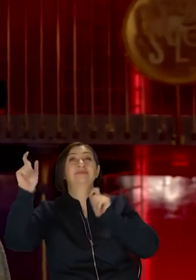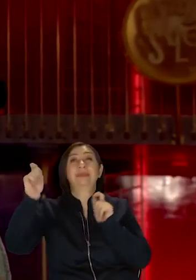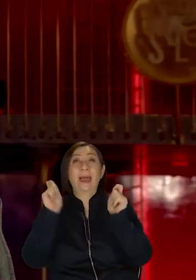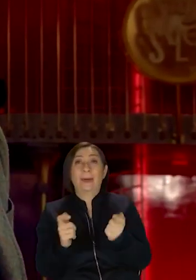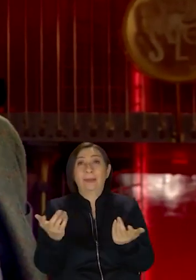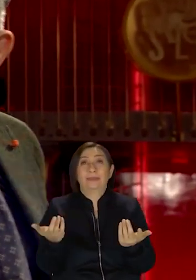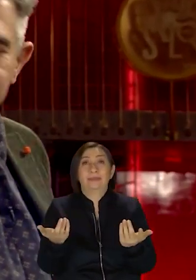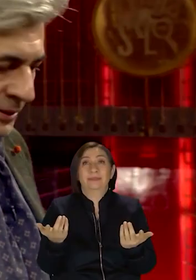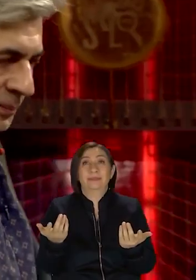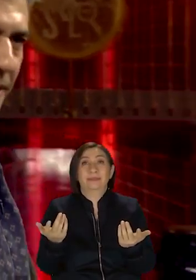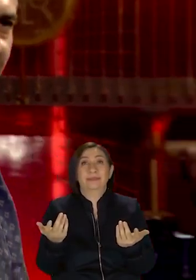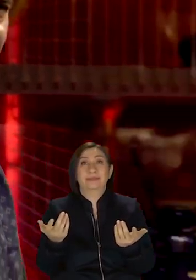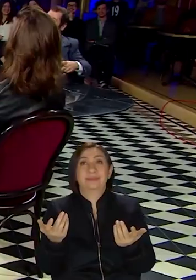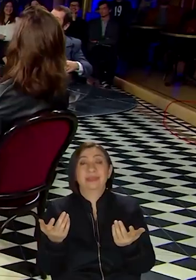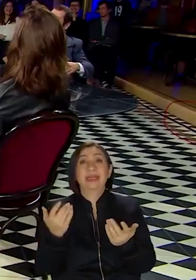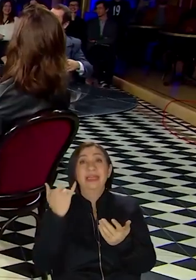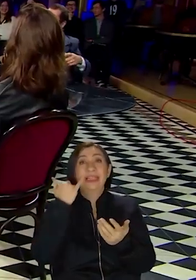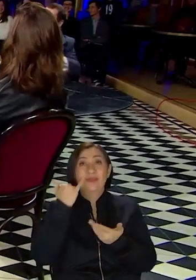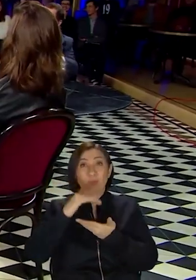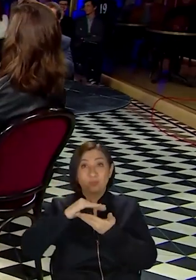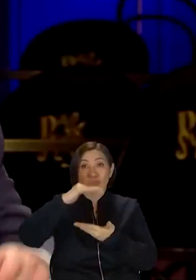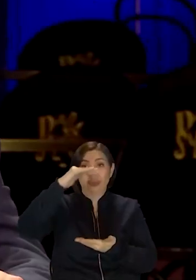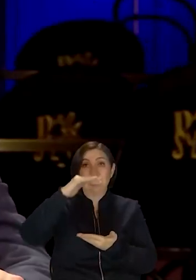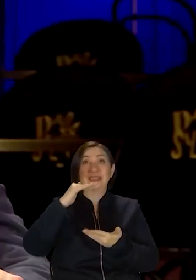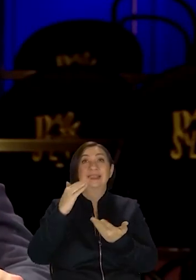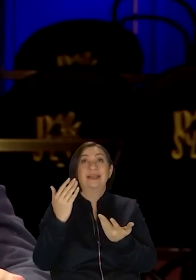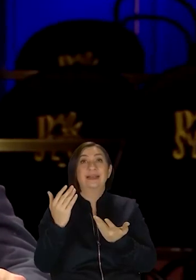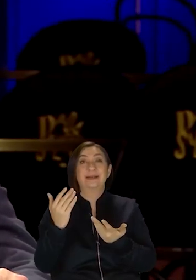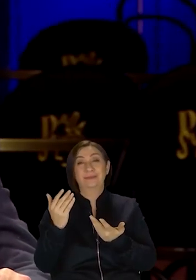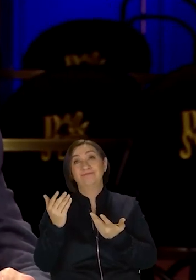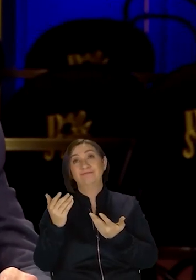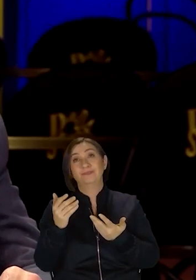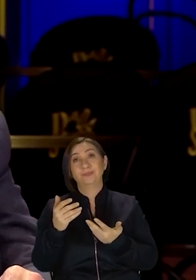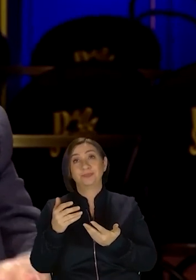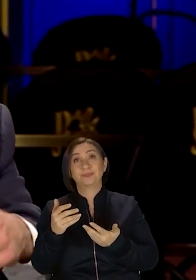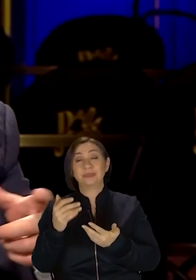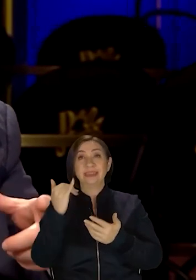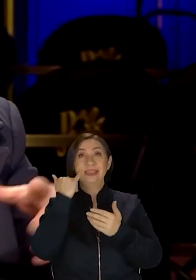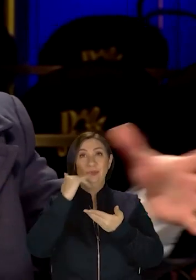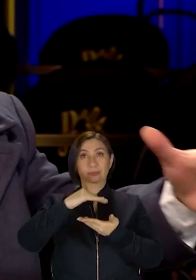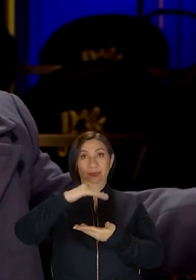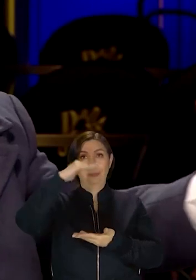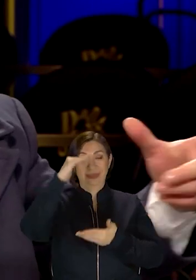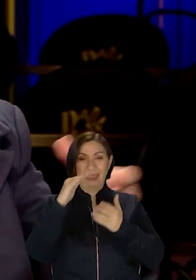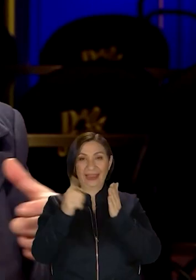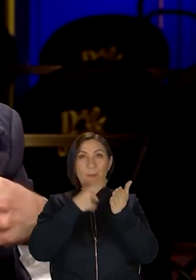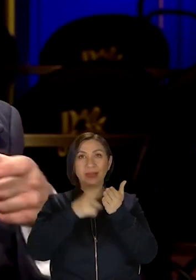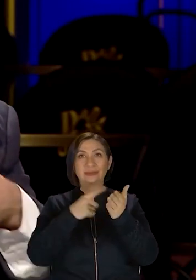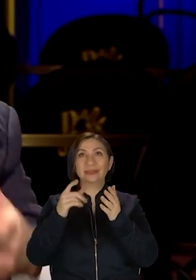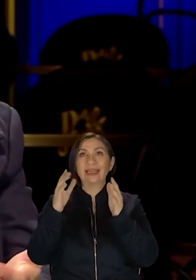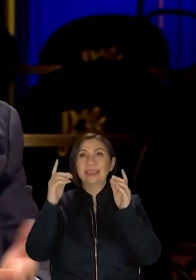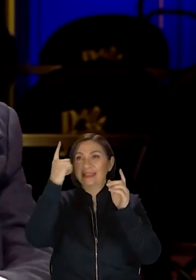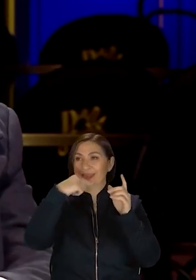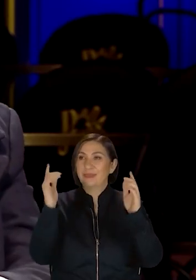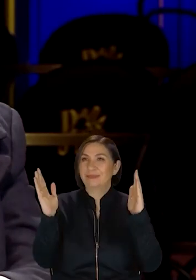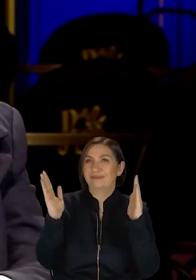Aynen. Ya işte telefon büyüdükçe dimağ küçülüyor turnesi. Yani. Öyle bir evet. Ha? Yani telefon... Tablet büyüdükçe dimağ